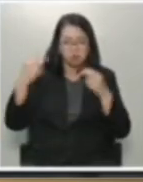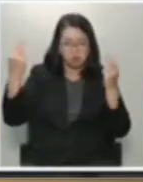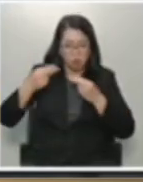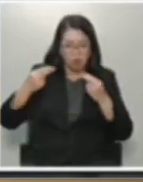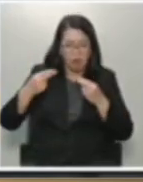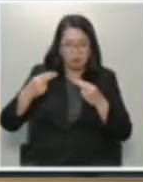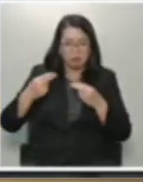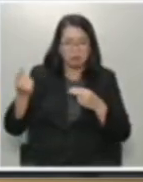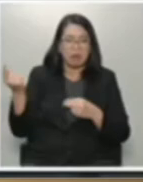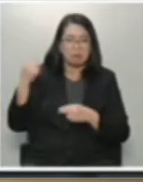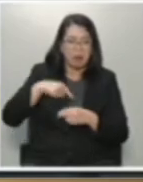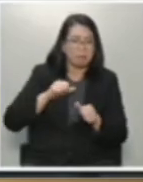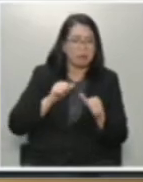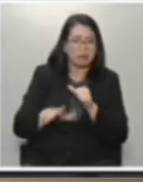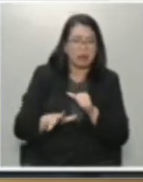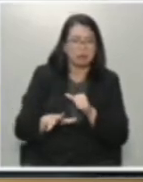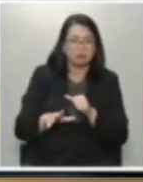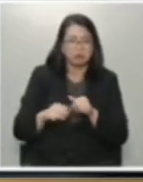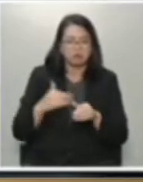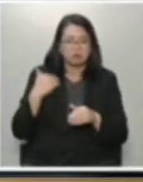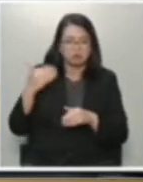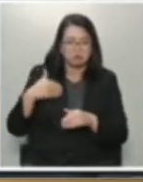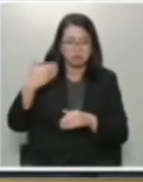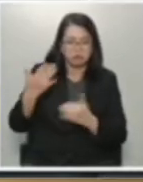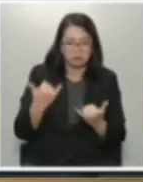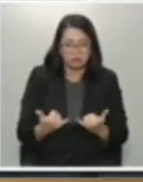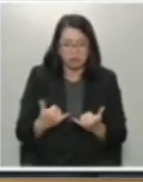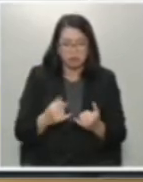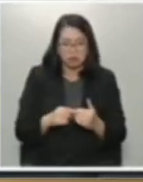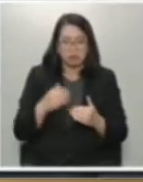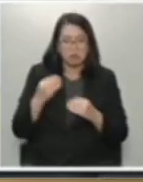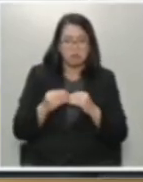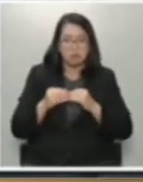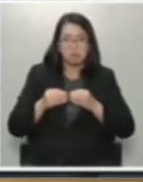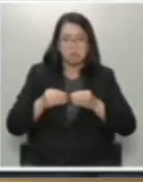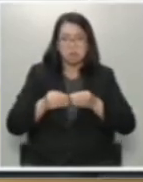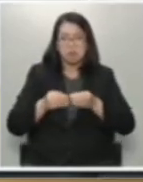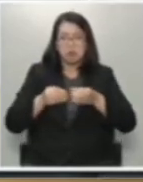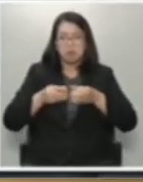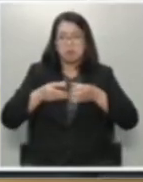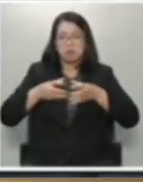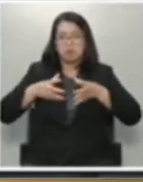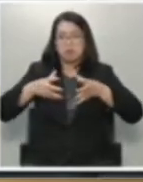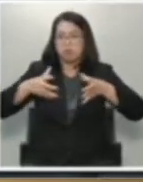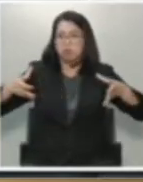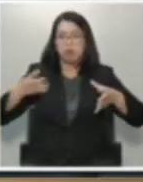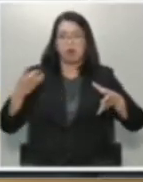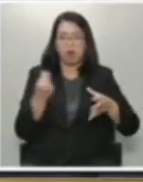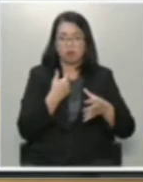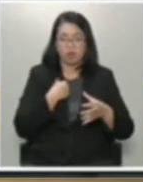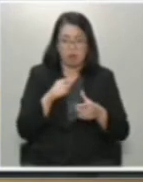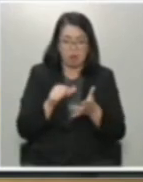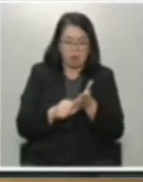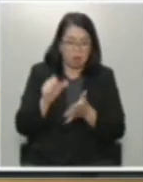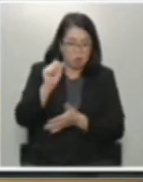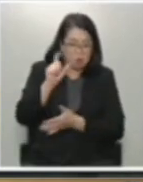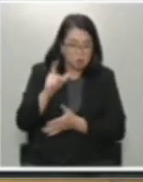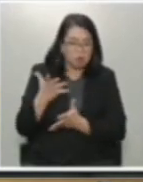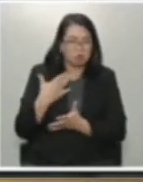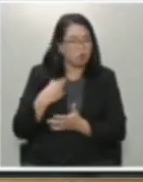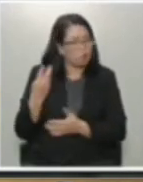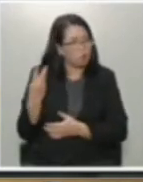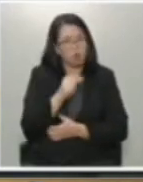อนนี้16ต่อไป100ต่อไปเป็นพันเพราะพวกนี้มันเร็วมากนะฮะแล้วเรื่องนี้เราจะต้องรวด